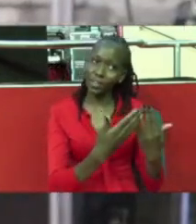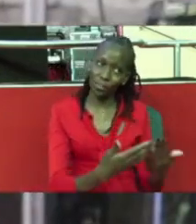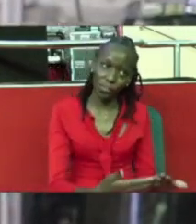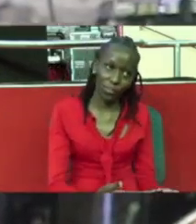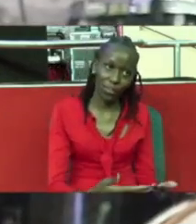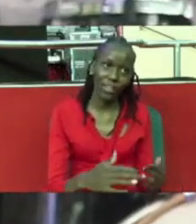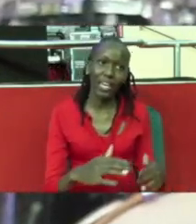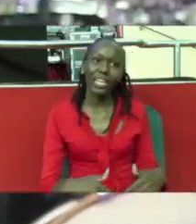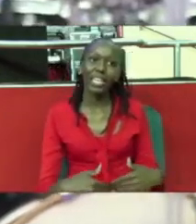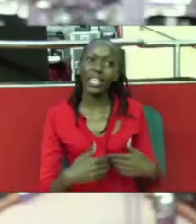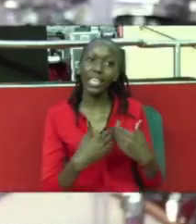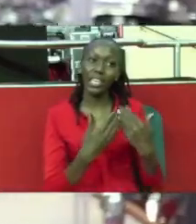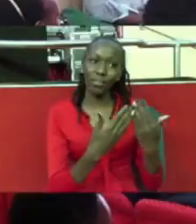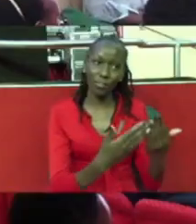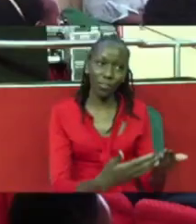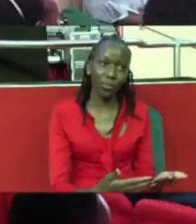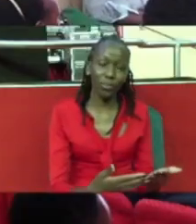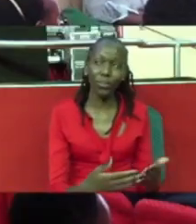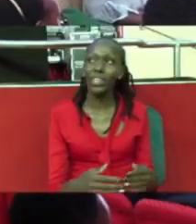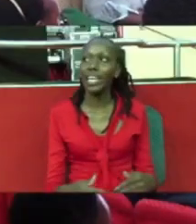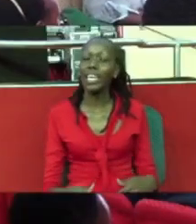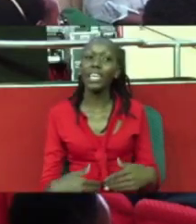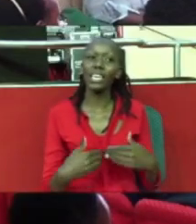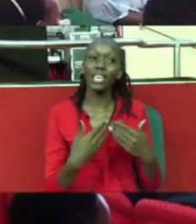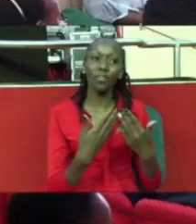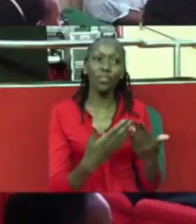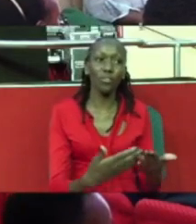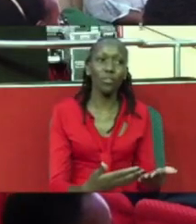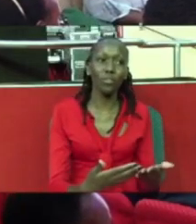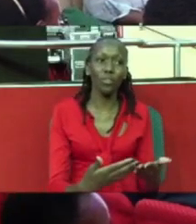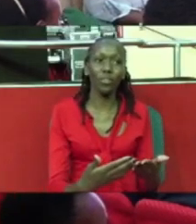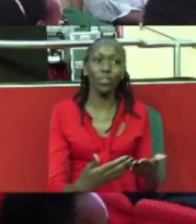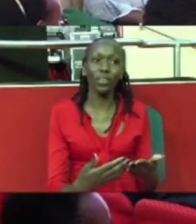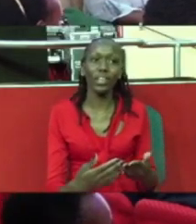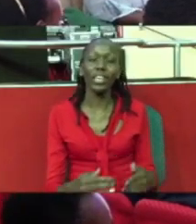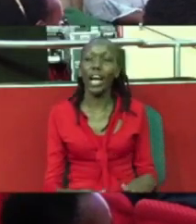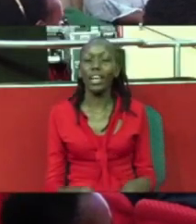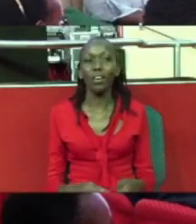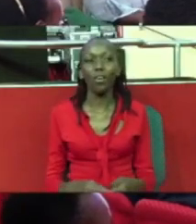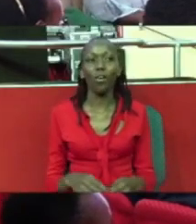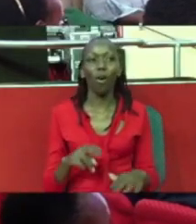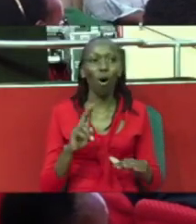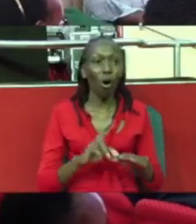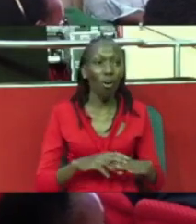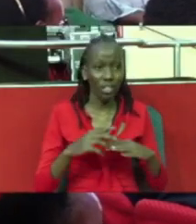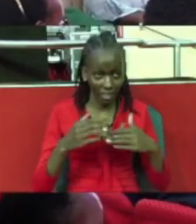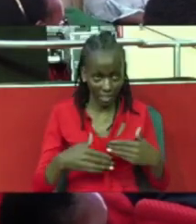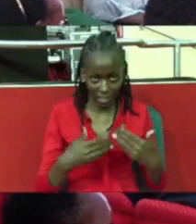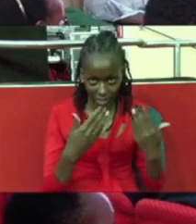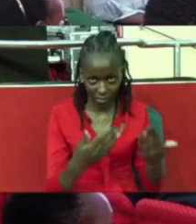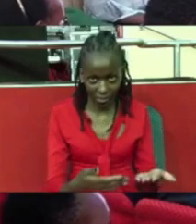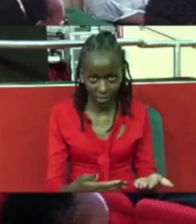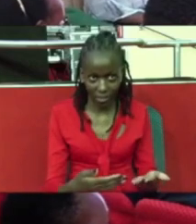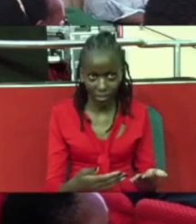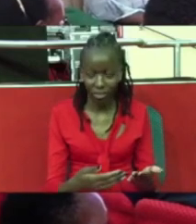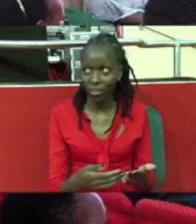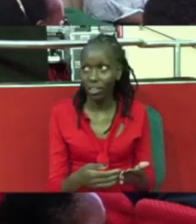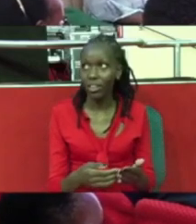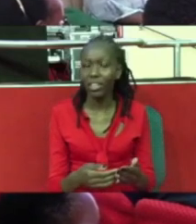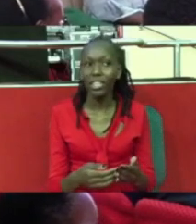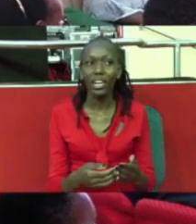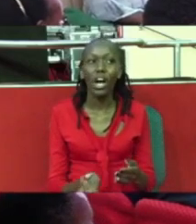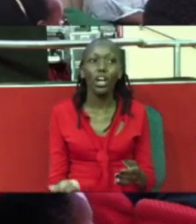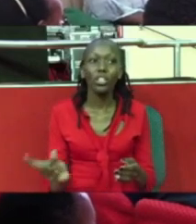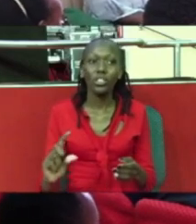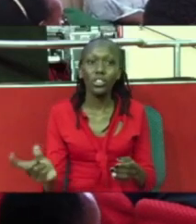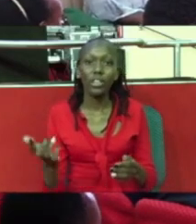achilia, achilia, achilia, upon releasing, bana baada ya kuachilia, the jar will be